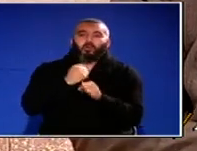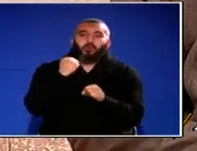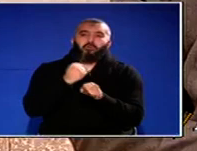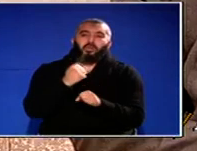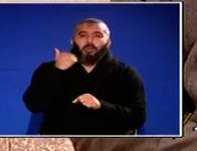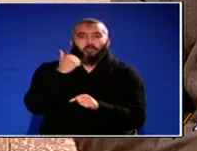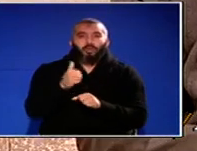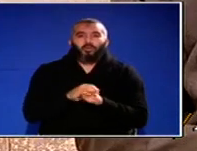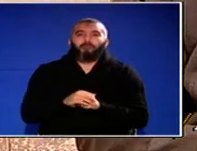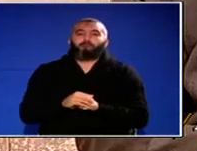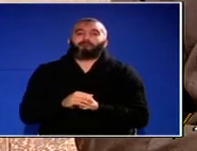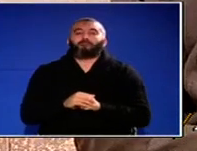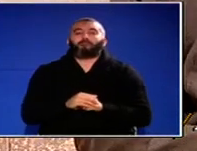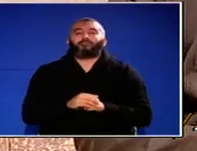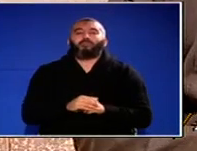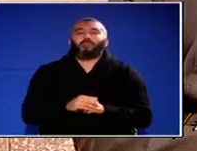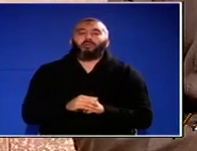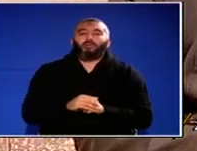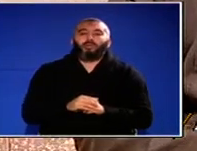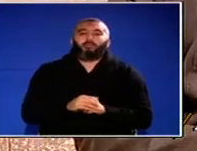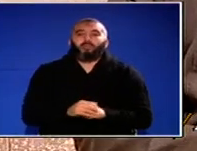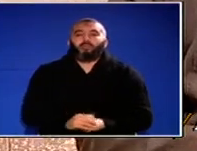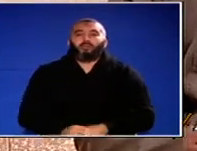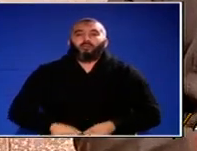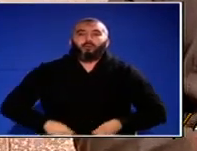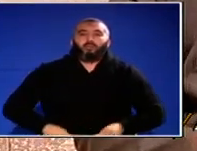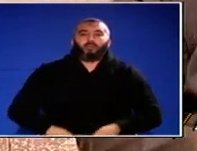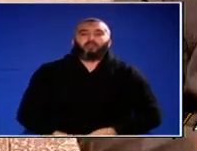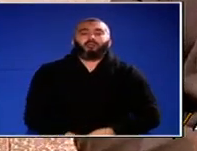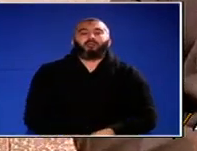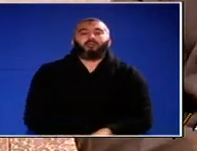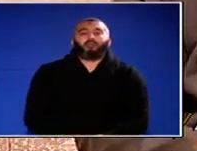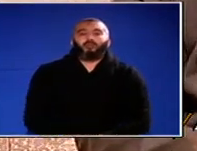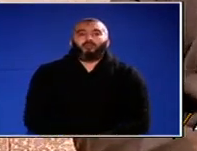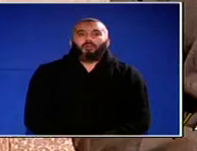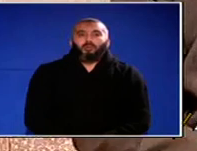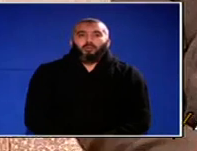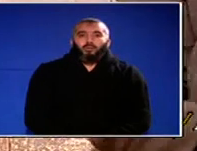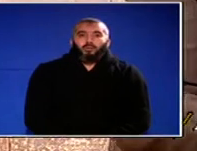يجعل رجب شهرا مباركا علينا جميعا. أيوة